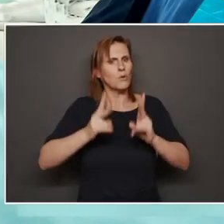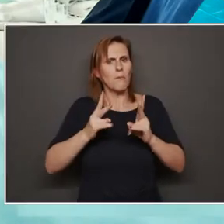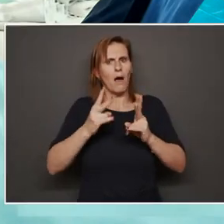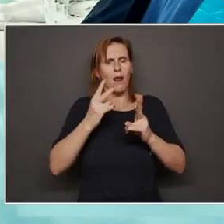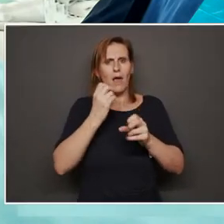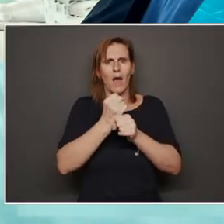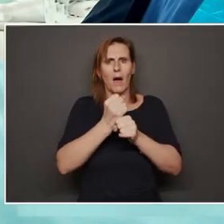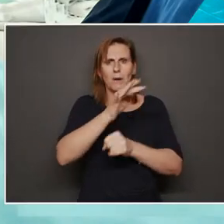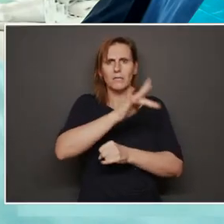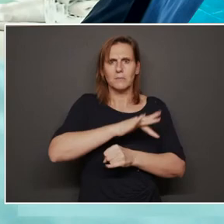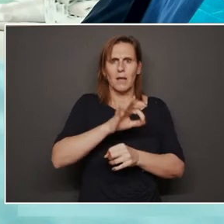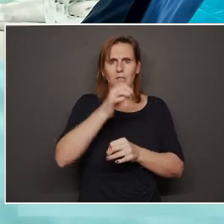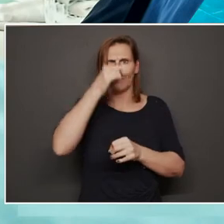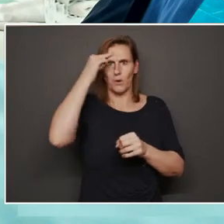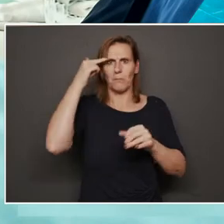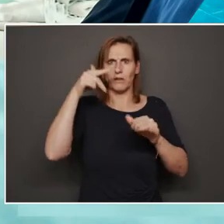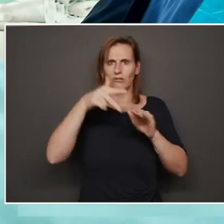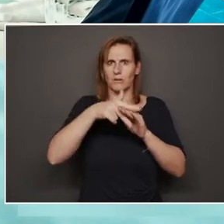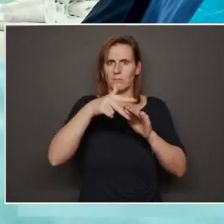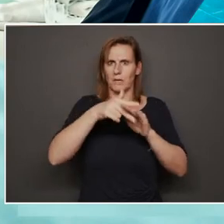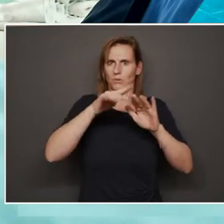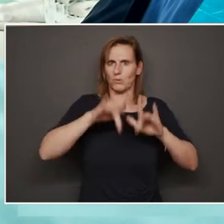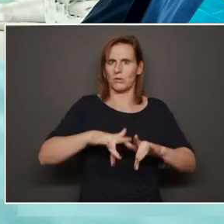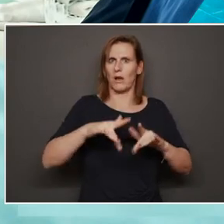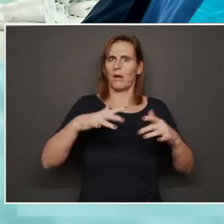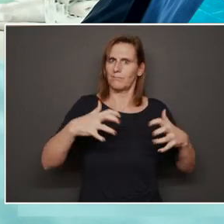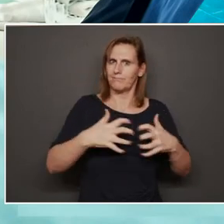mit Beeinträchtigungen geschaffen.